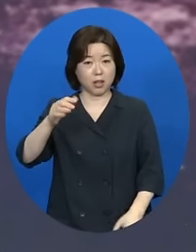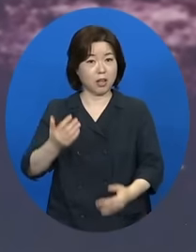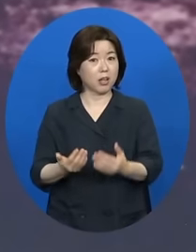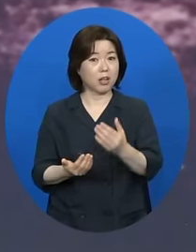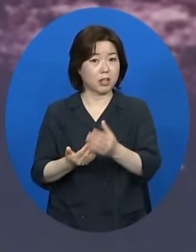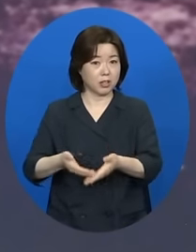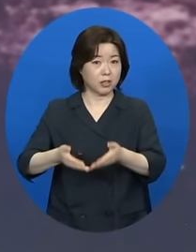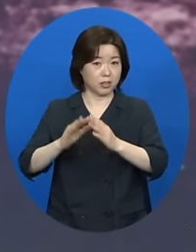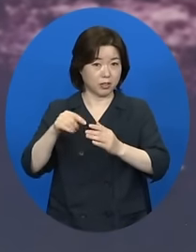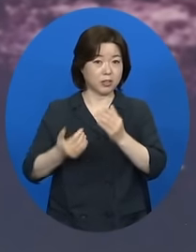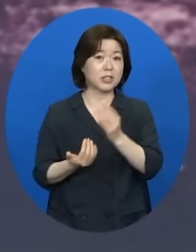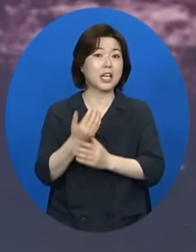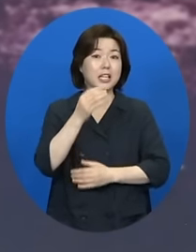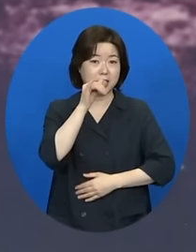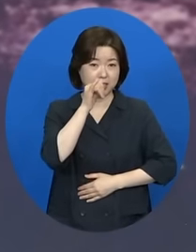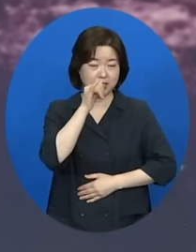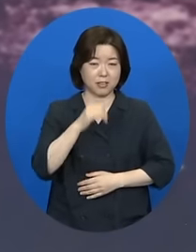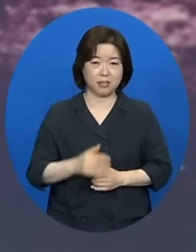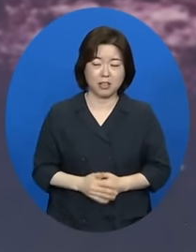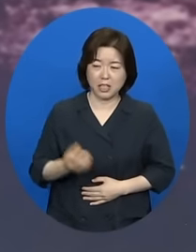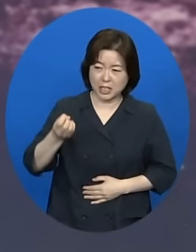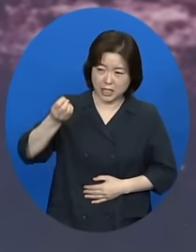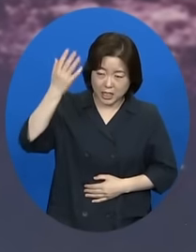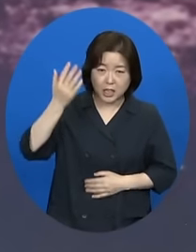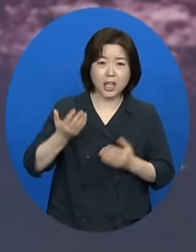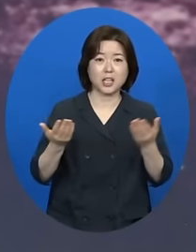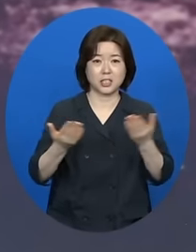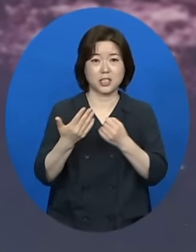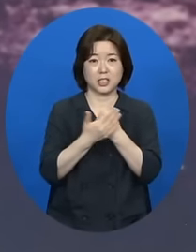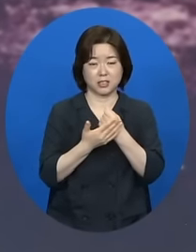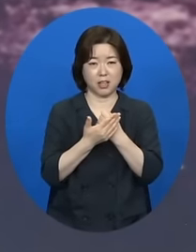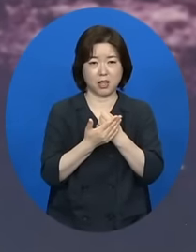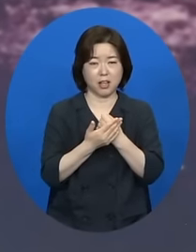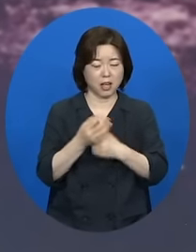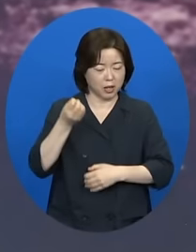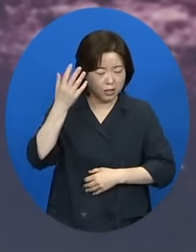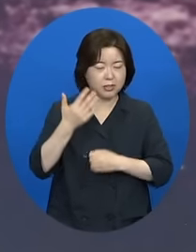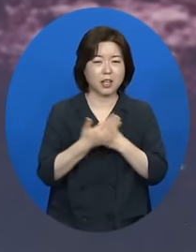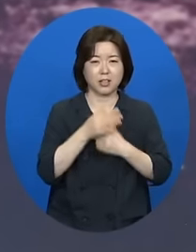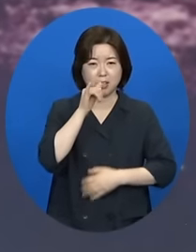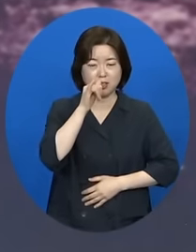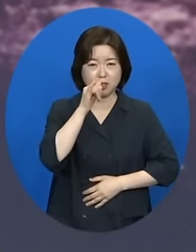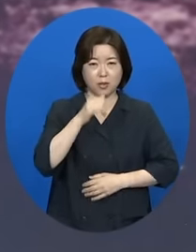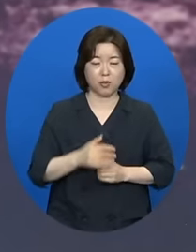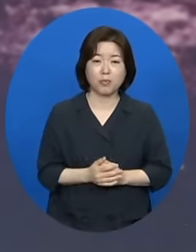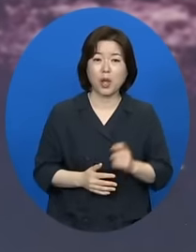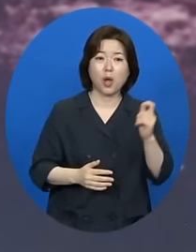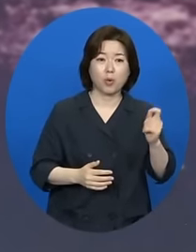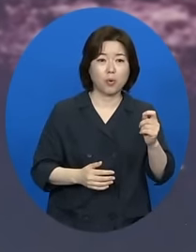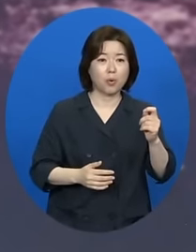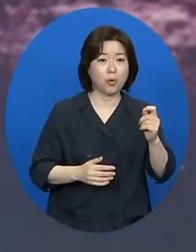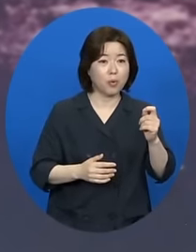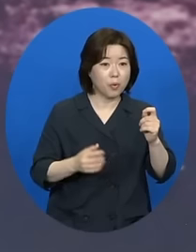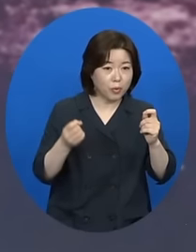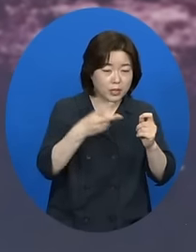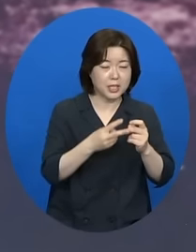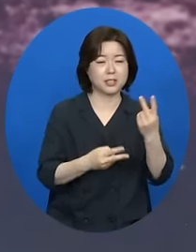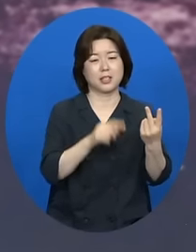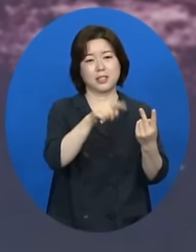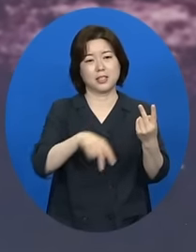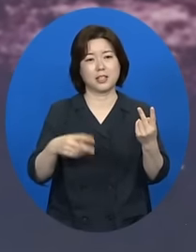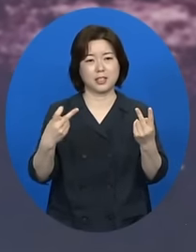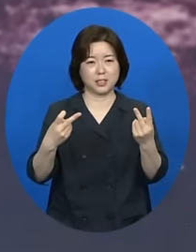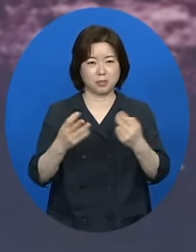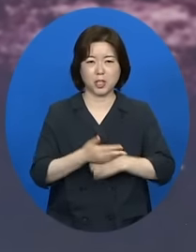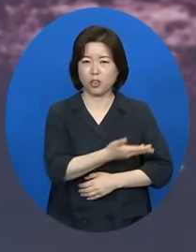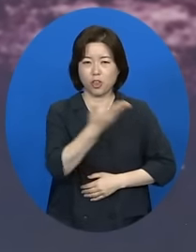믿으시길 축복합니다. 잊게 하시는 은혜, 망각의 은혜가 있죠. 골로새서 2장 12절입니다 너희가 세례로